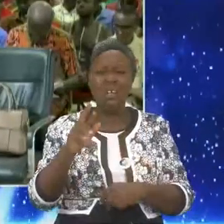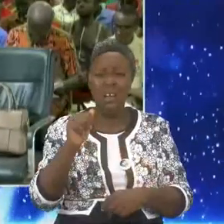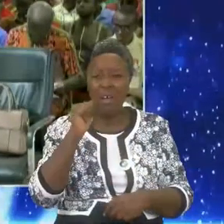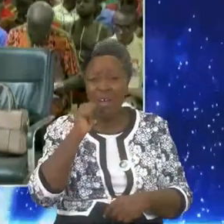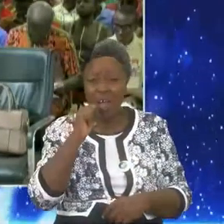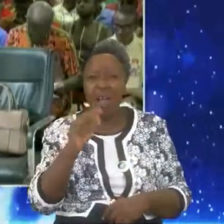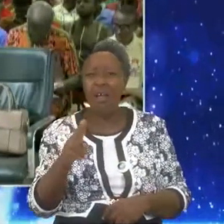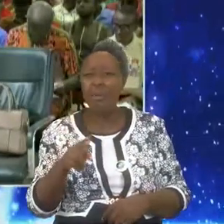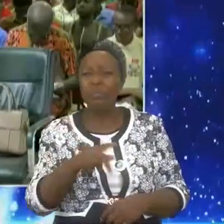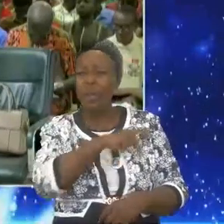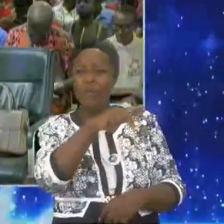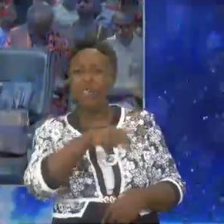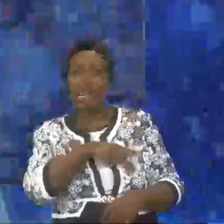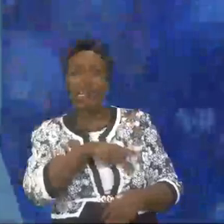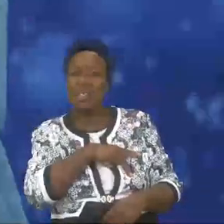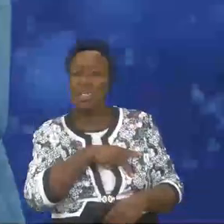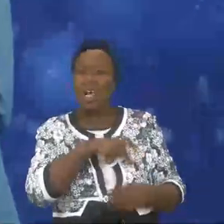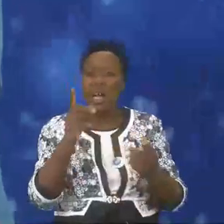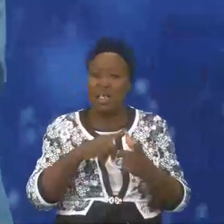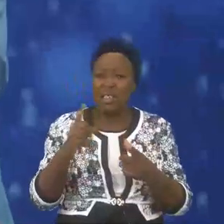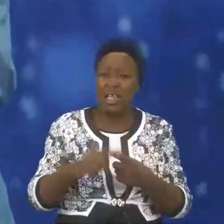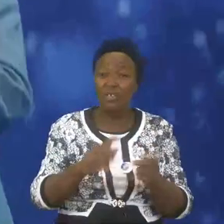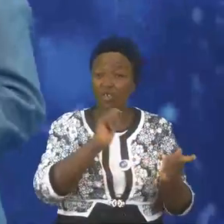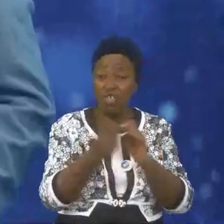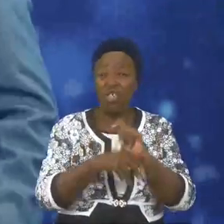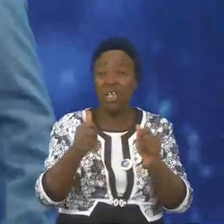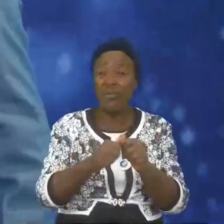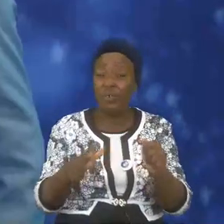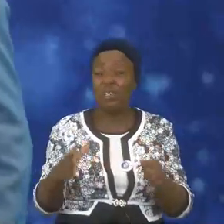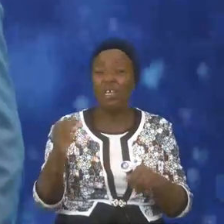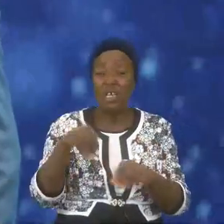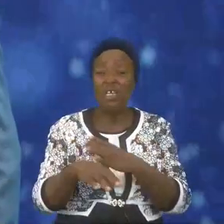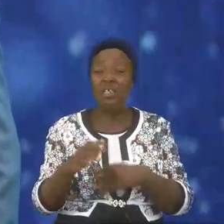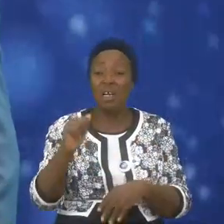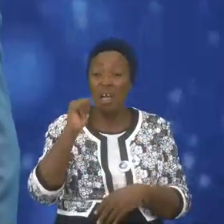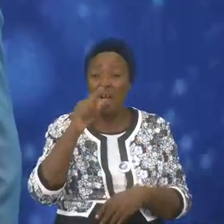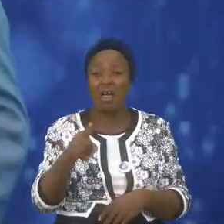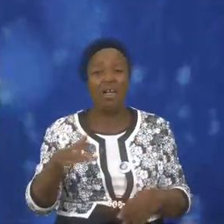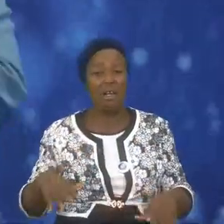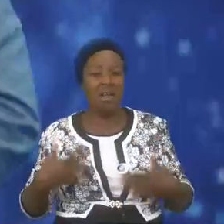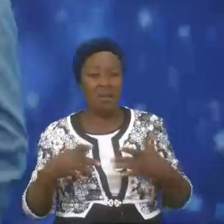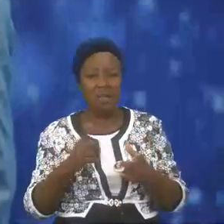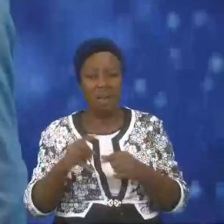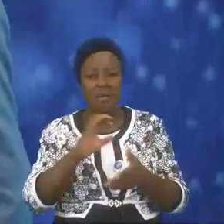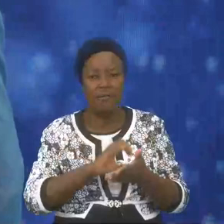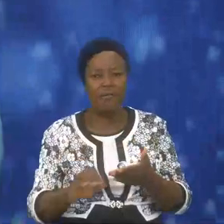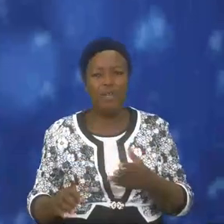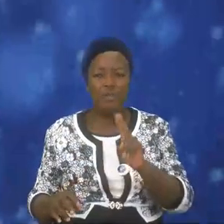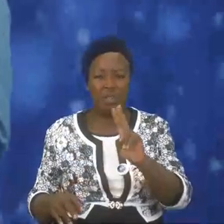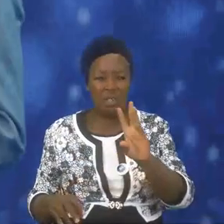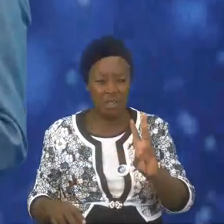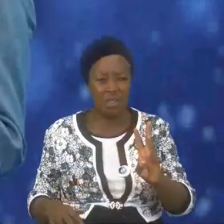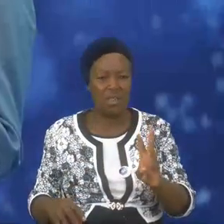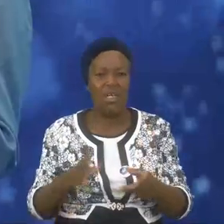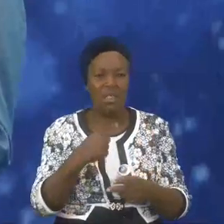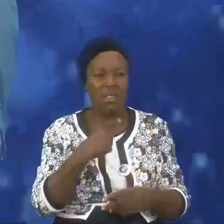elle a changé dans sa confiance de soi. Virtuellement, tout a changé dans sa vie. Dans le verset 26, elle